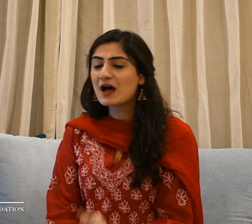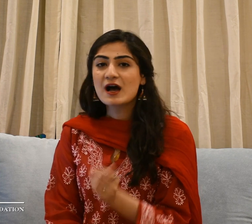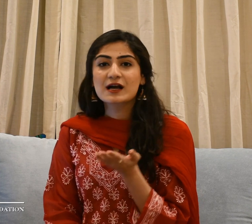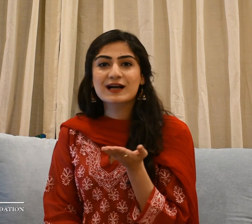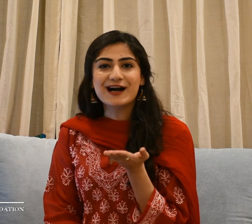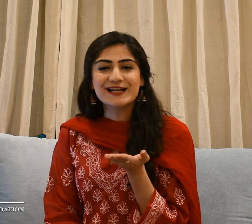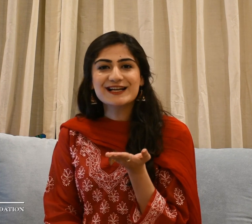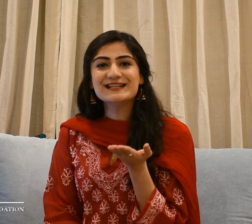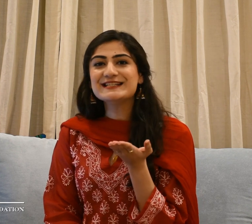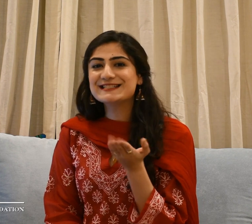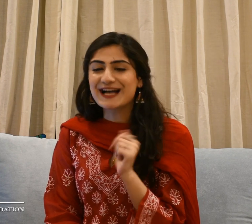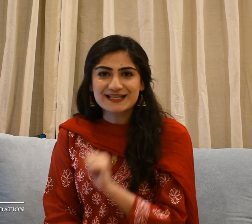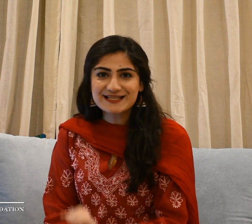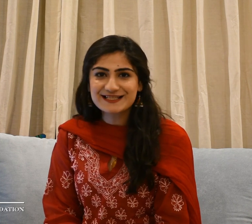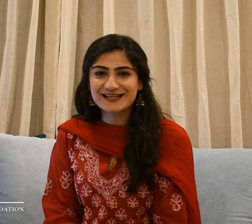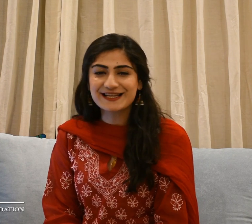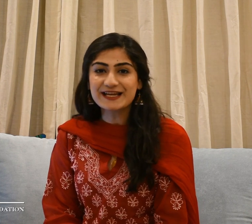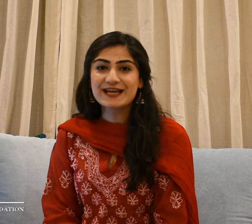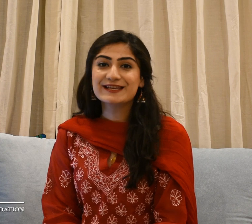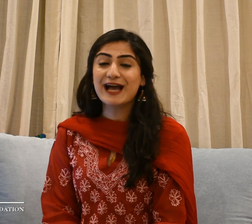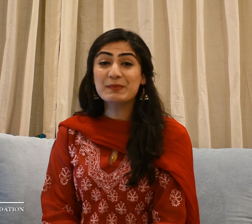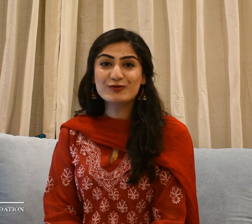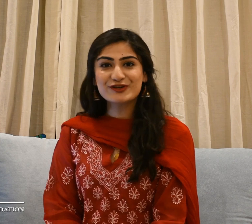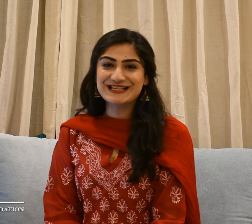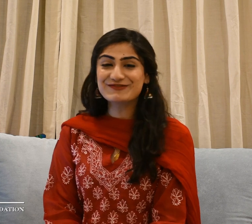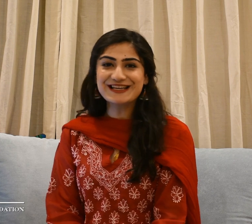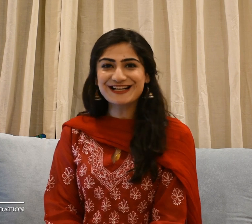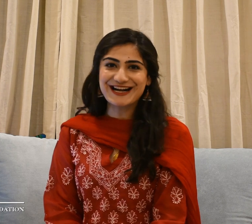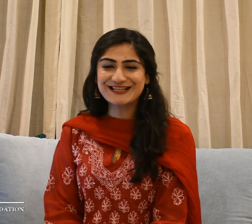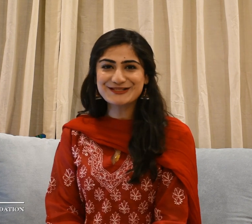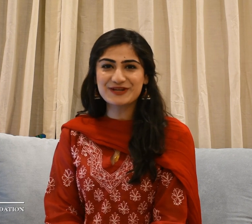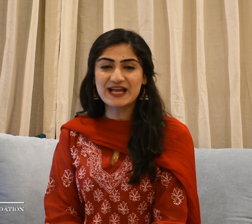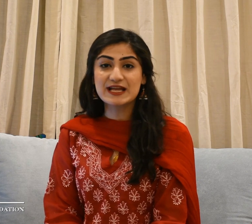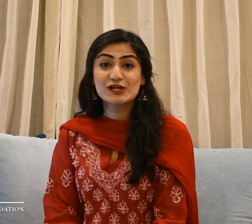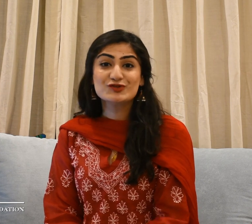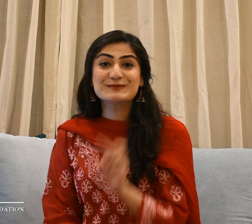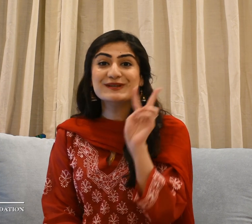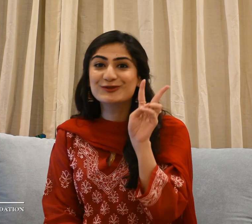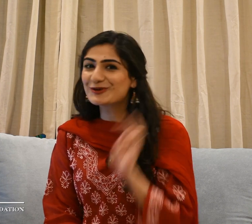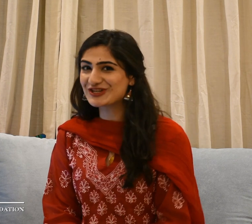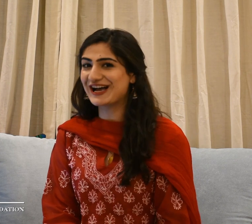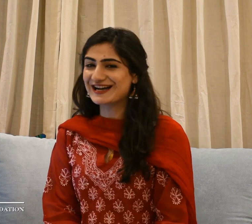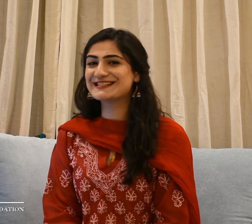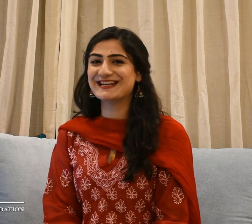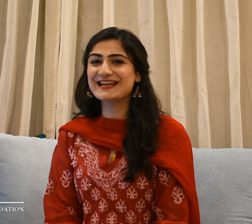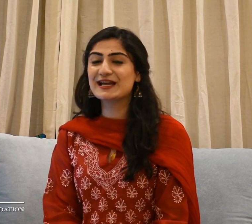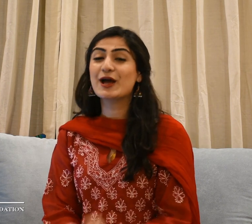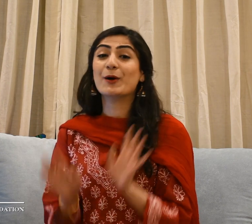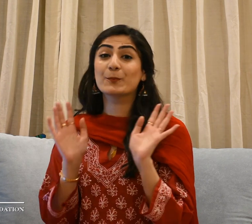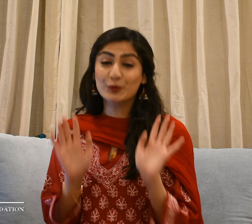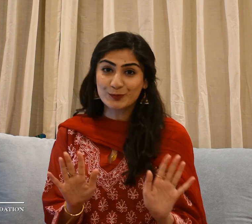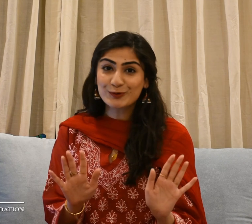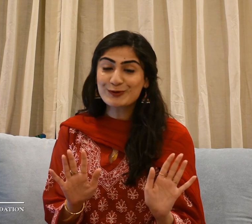हम कहानी आंटी सानिया से कहें कि हमें वो रेस वाली कहानी सुनाएं जिसमें दो जहाज